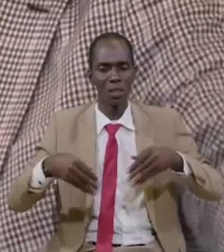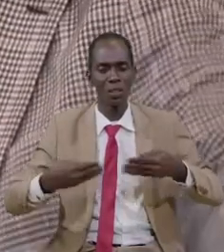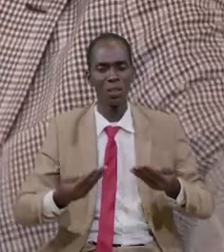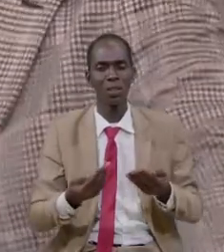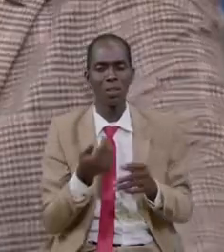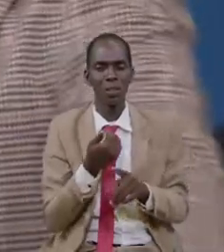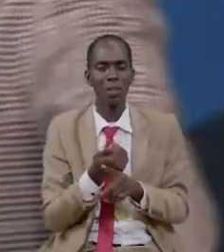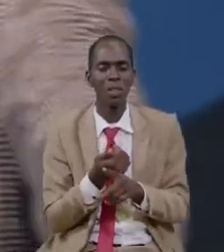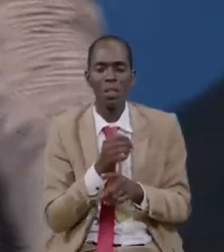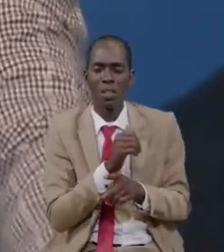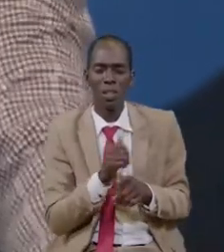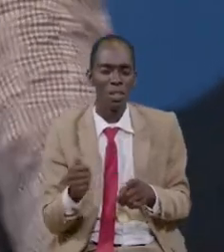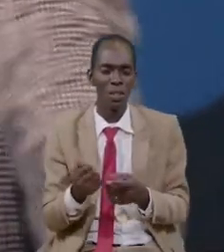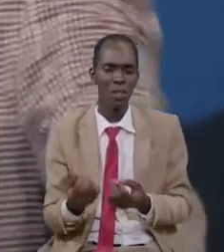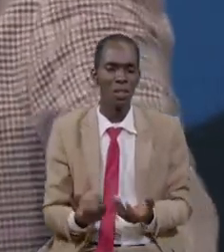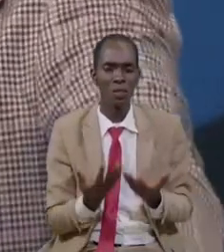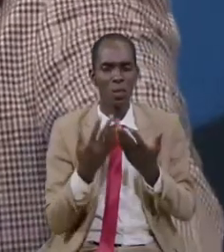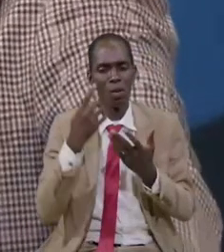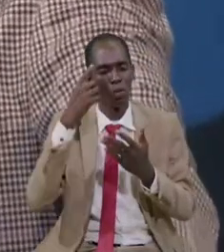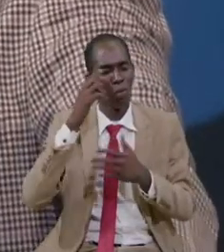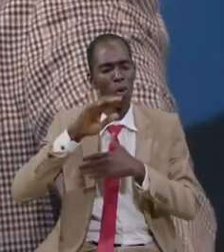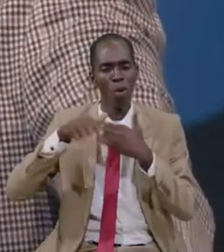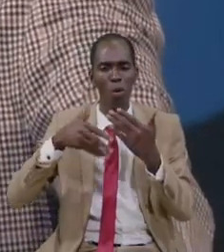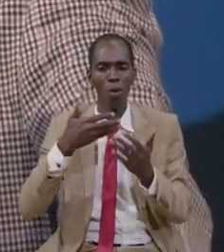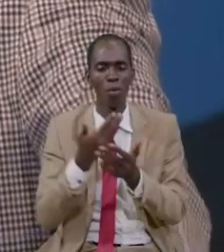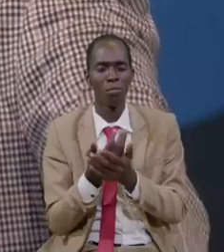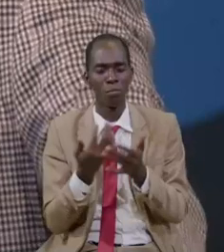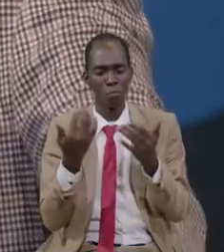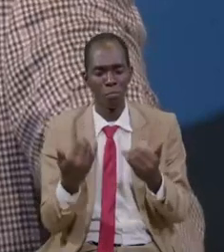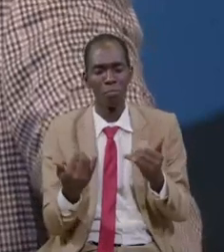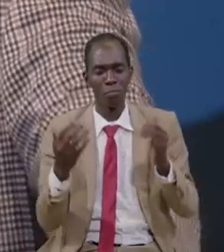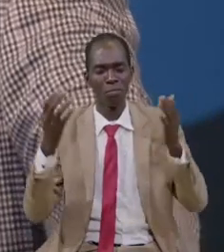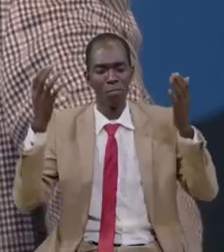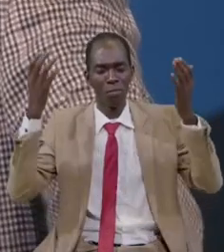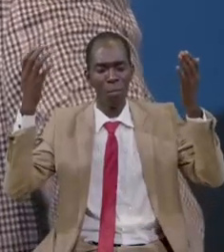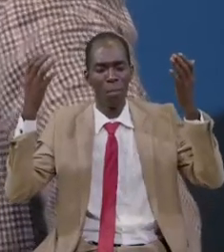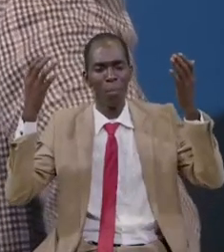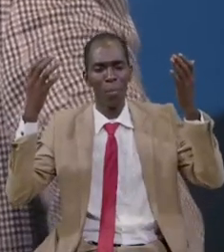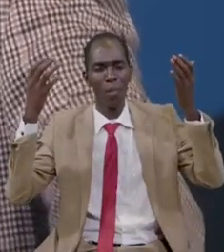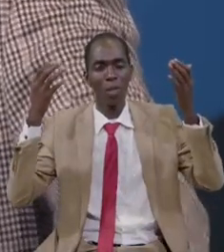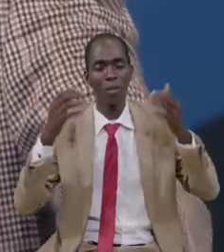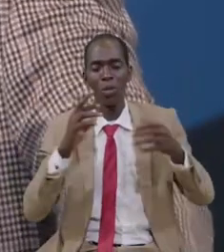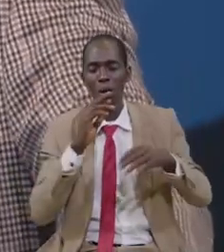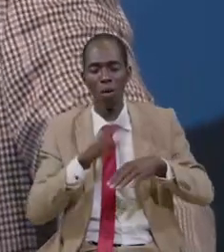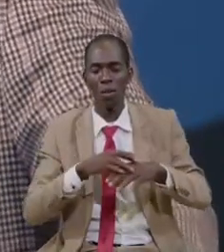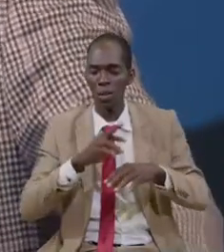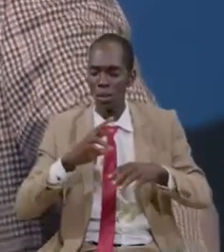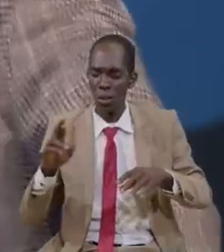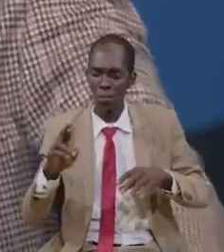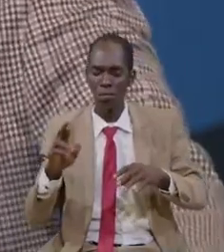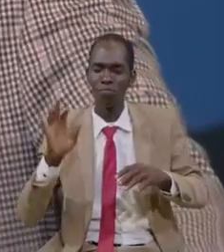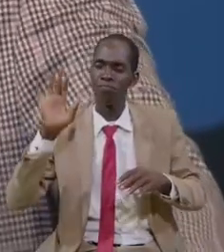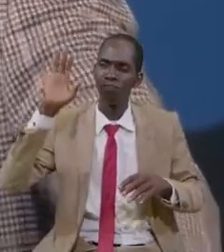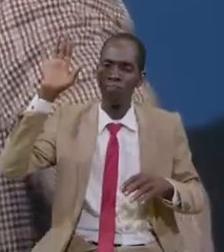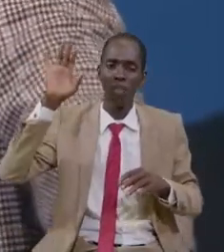Christ est donné pour rançon pour nous. Lève ta main partout où tu es, à gauche, à droite, au centre,